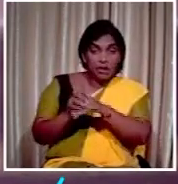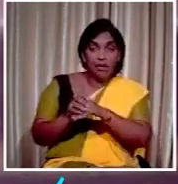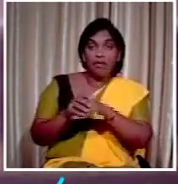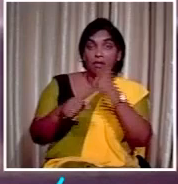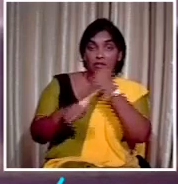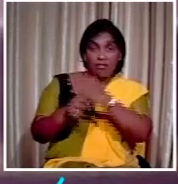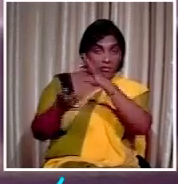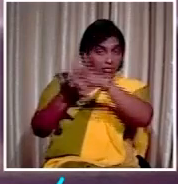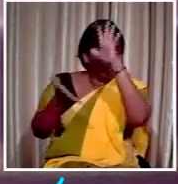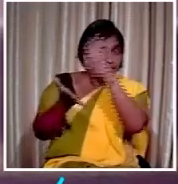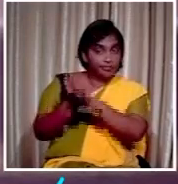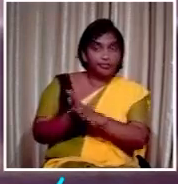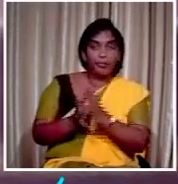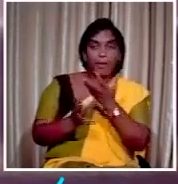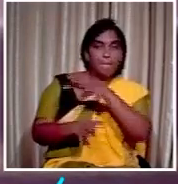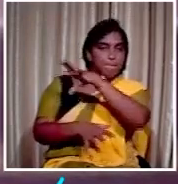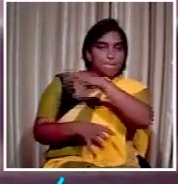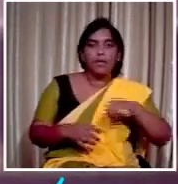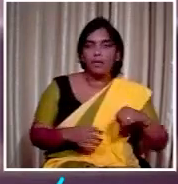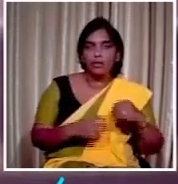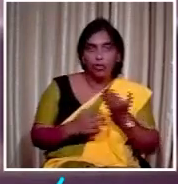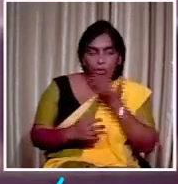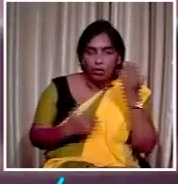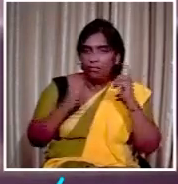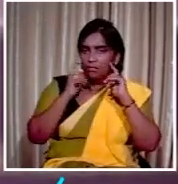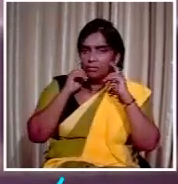राजसंतक पावीचर